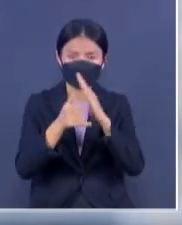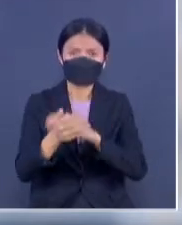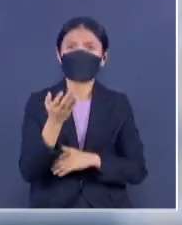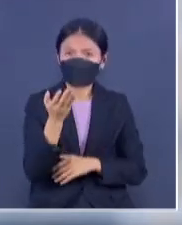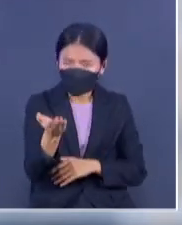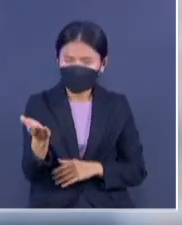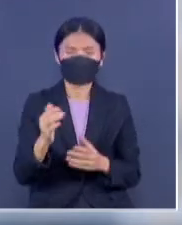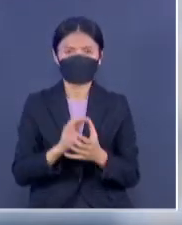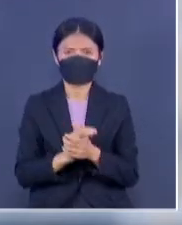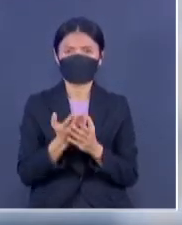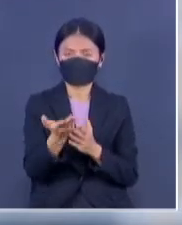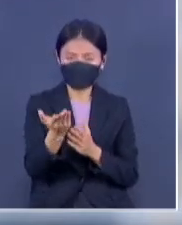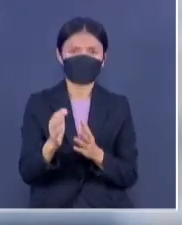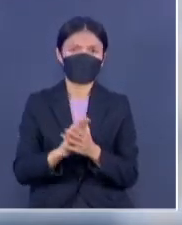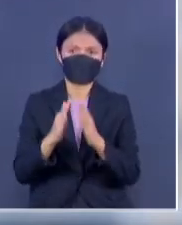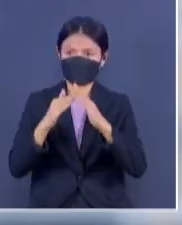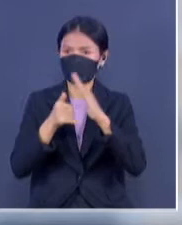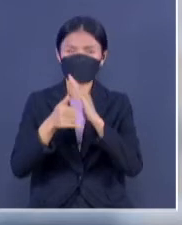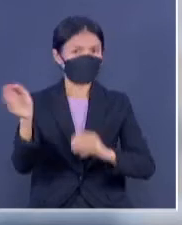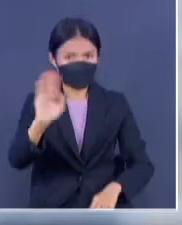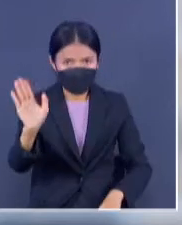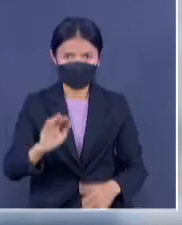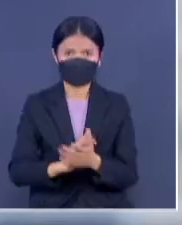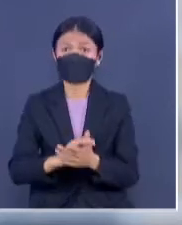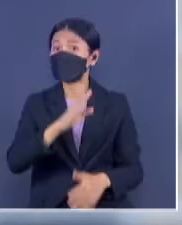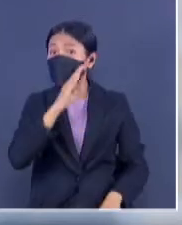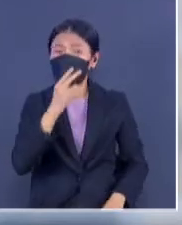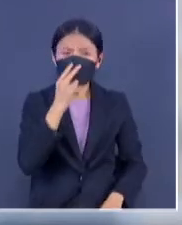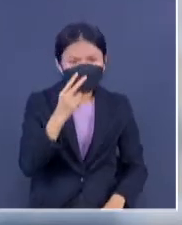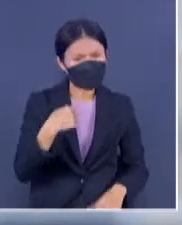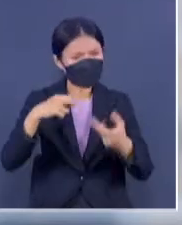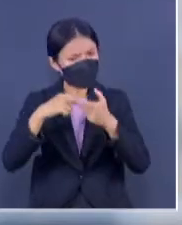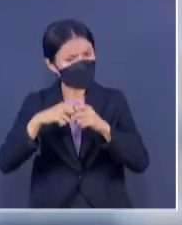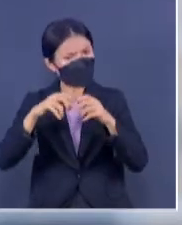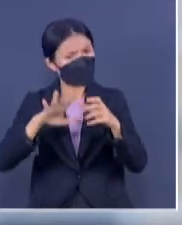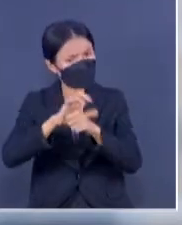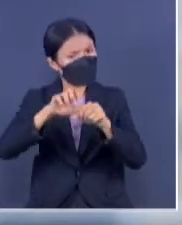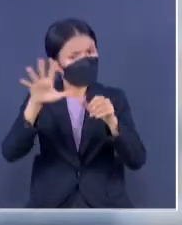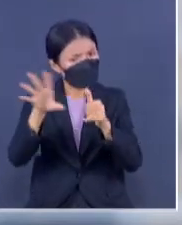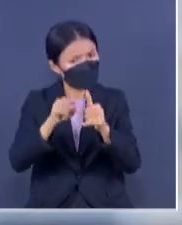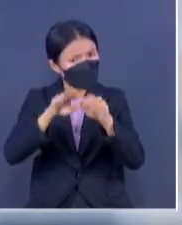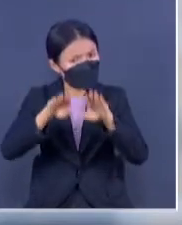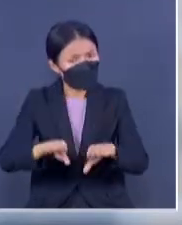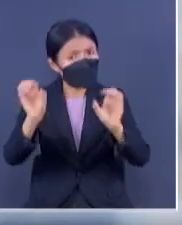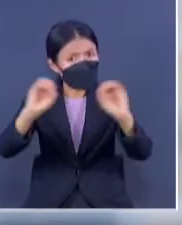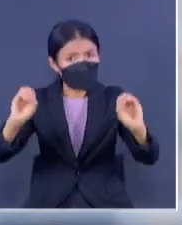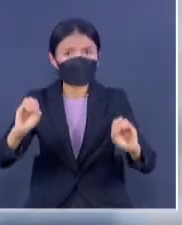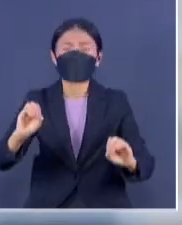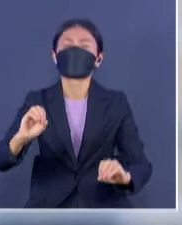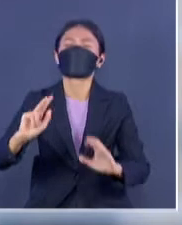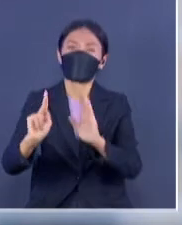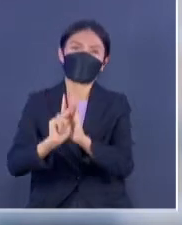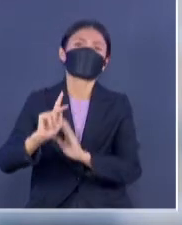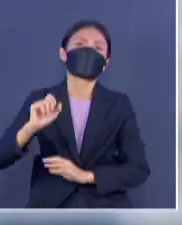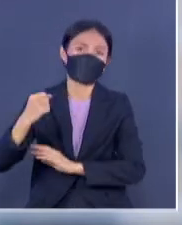ให้หลีกเลี่ยงนะครับเพราะว่าเมื่อถึงมาตรการที่เข้มข้นต่อไปนะครับอาจจะจำเป็นต้องใช้คำว่าห้ามเมื่อถึงคำว่าห้ามแล้วเนี่ย